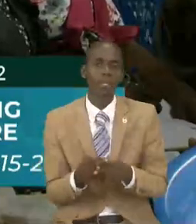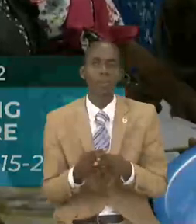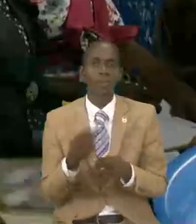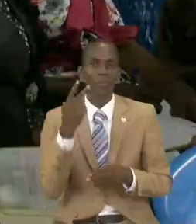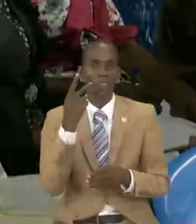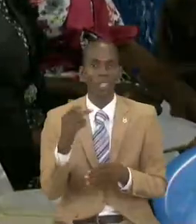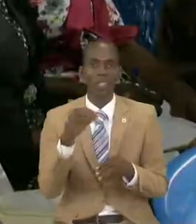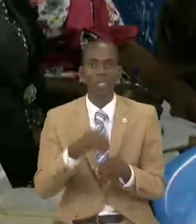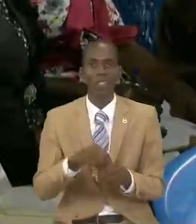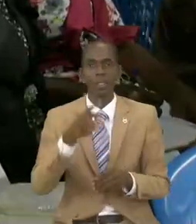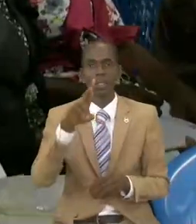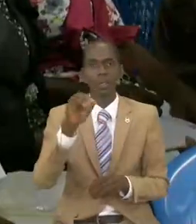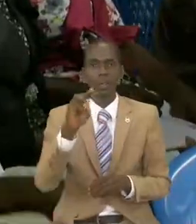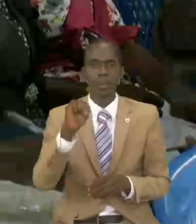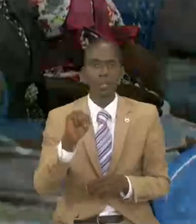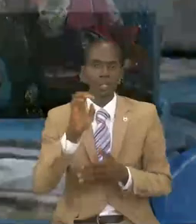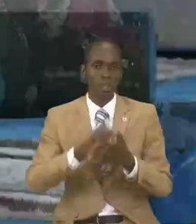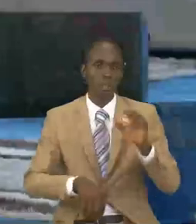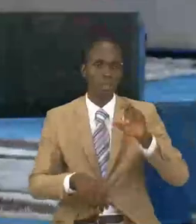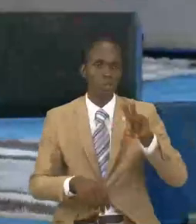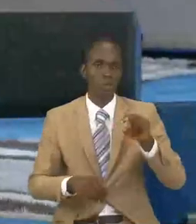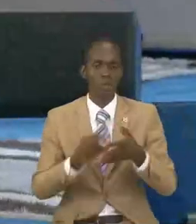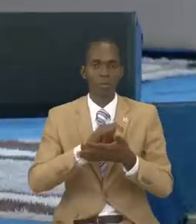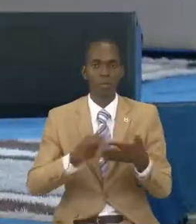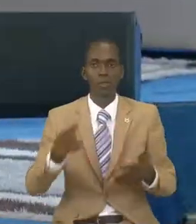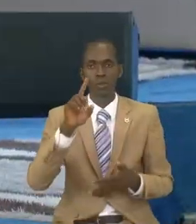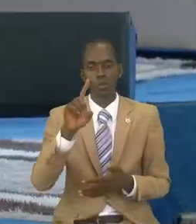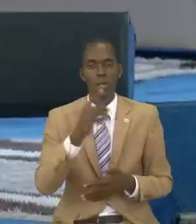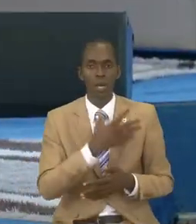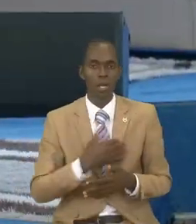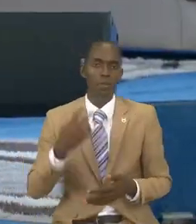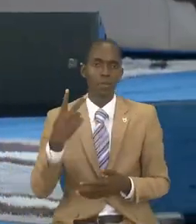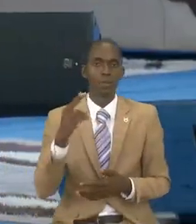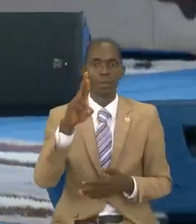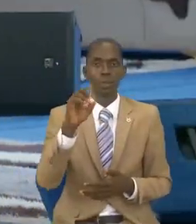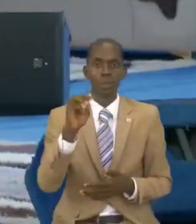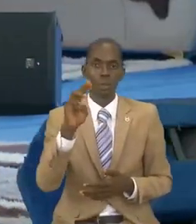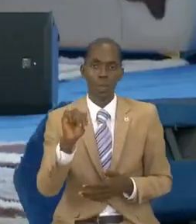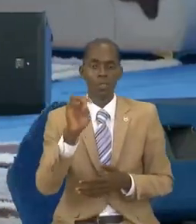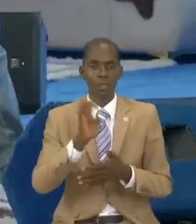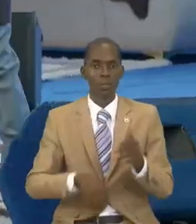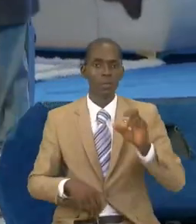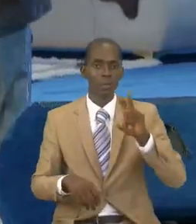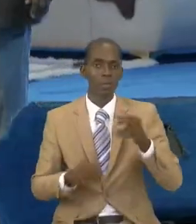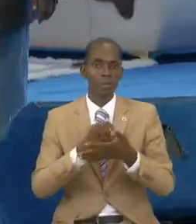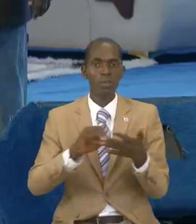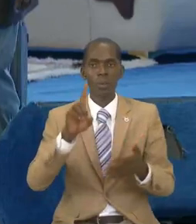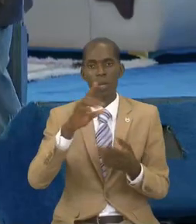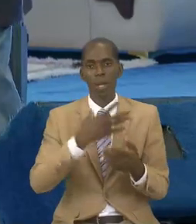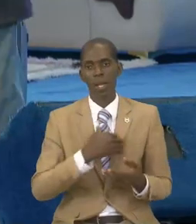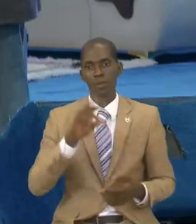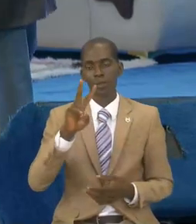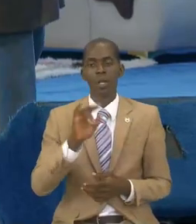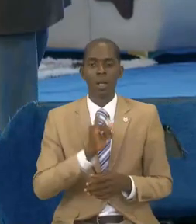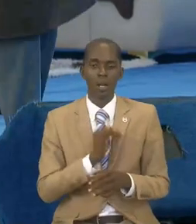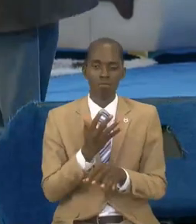Jésus. Voyons maintenant Romains 12, les versets 1 et 2. Romains 12, les versets 1 et 2. Je